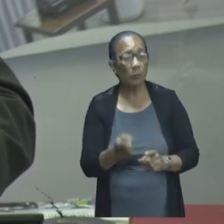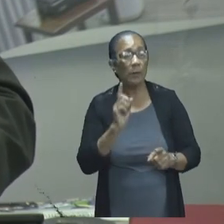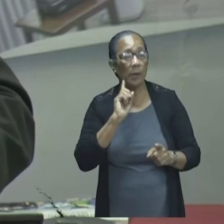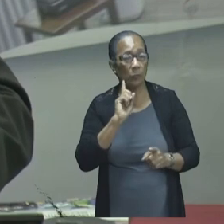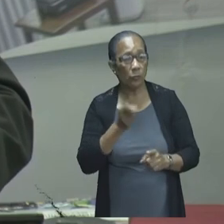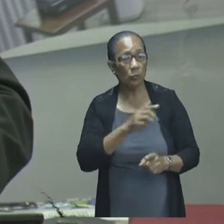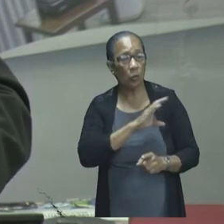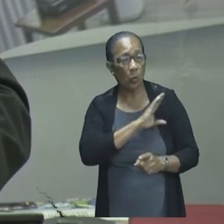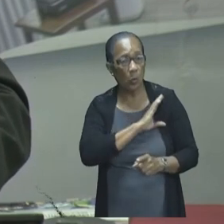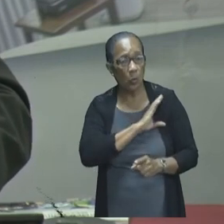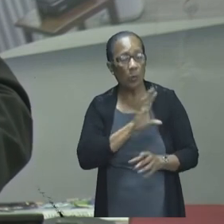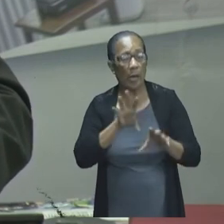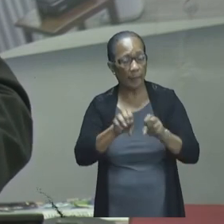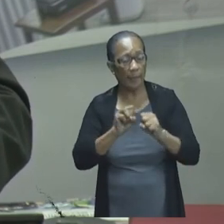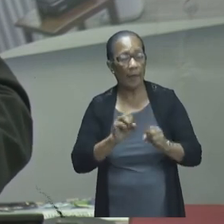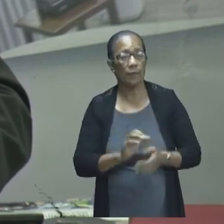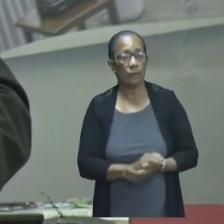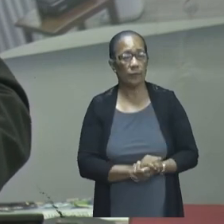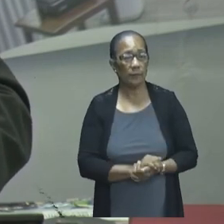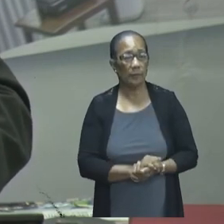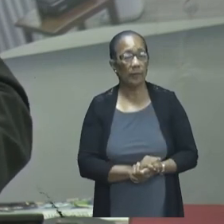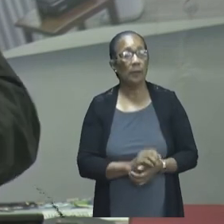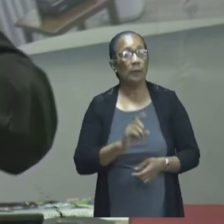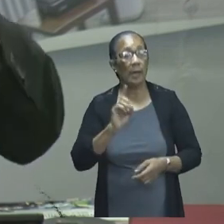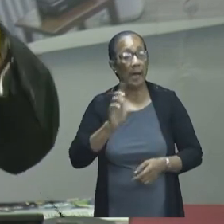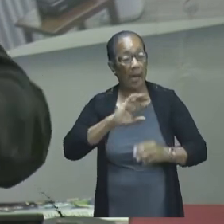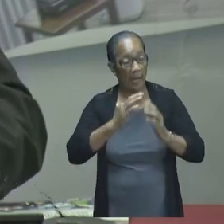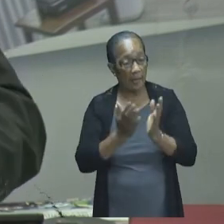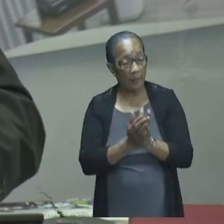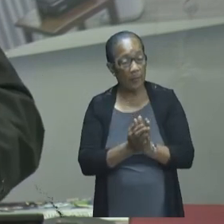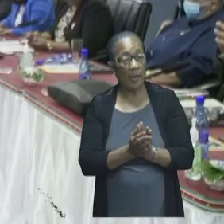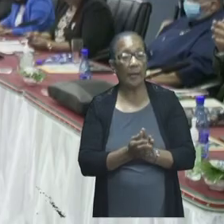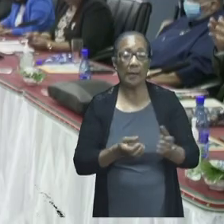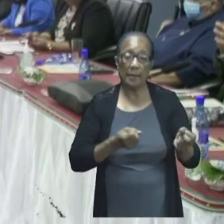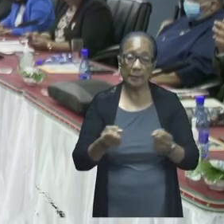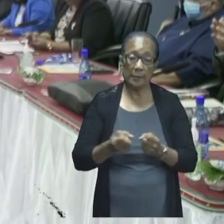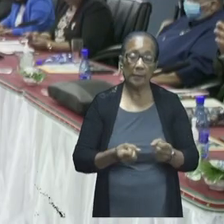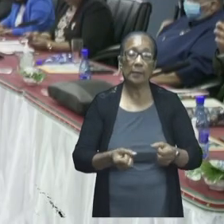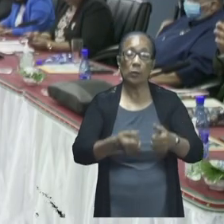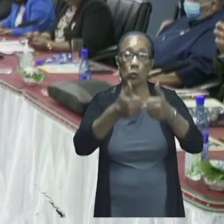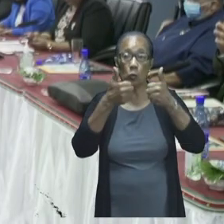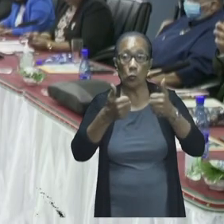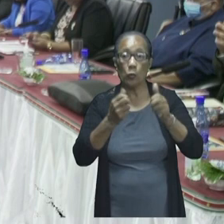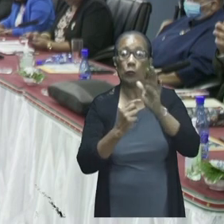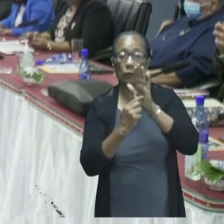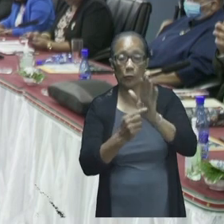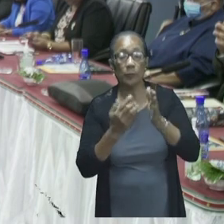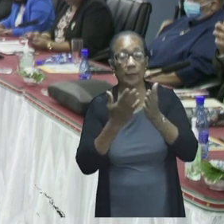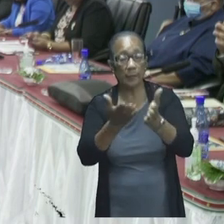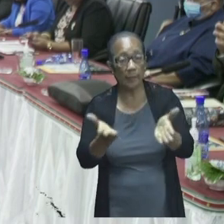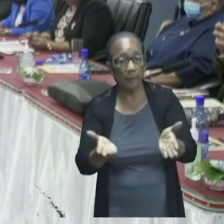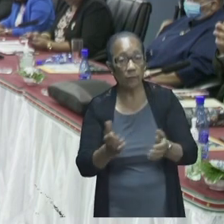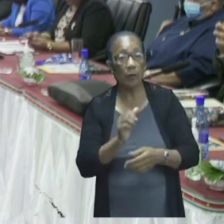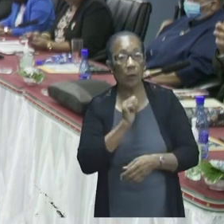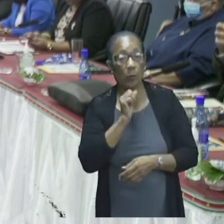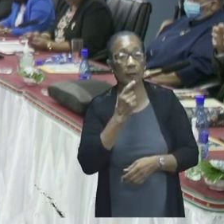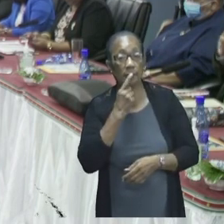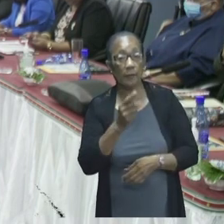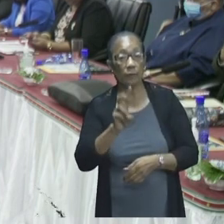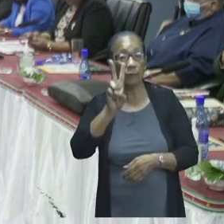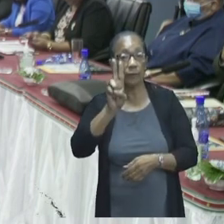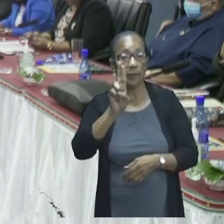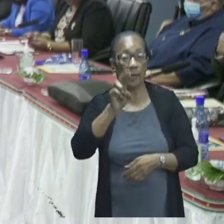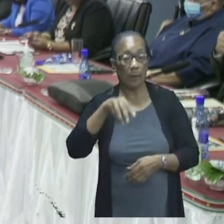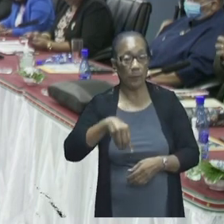allemaal gaan aan tafel daarvoor moeten we allemaal als er een keer op het juiste voorbeeld geven datgene wat je zegt van php en